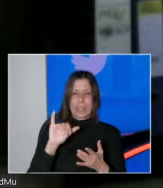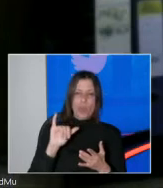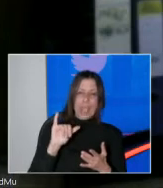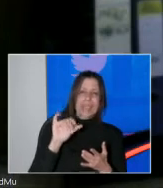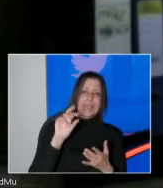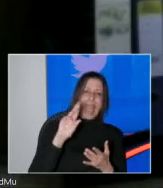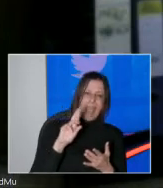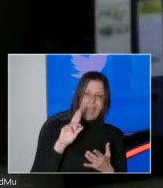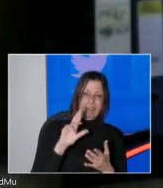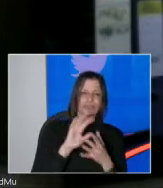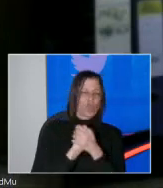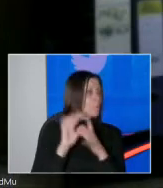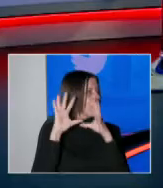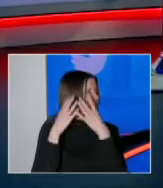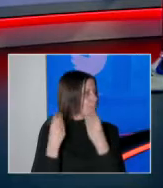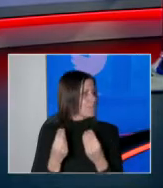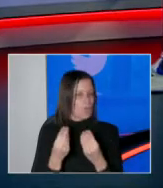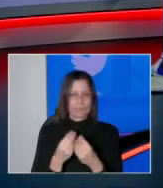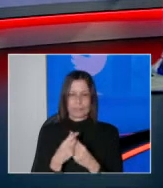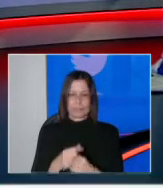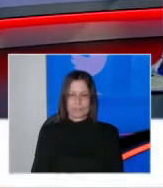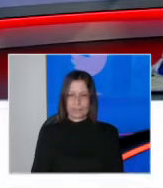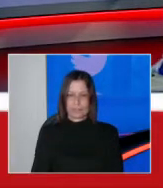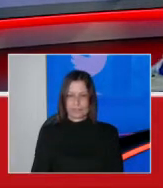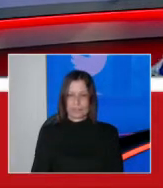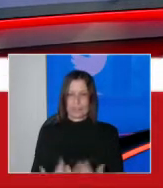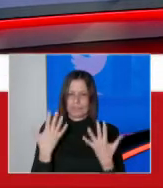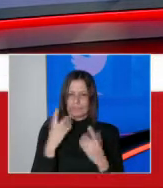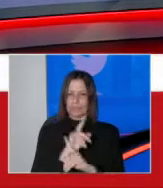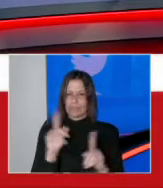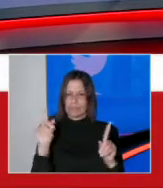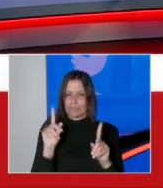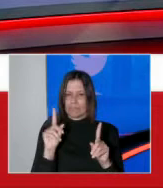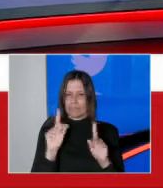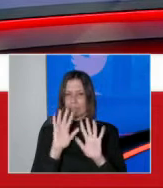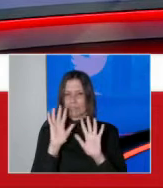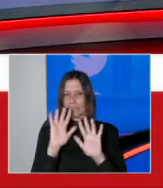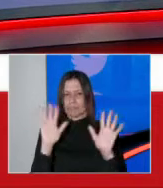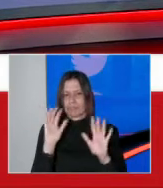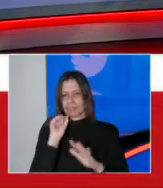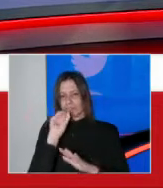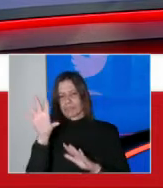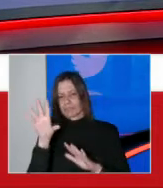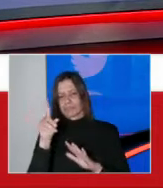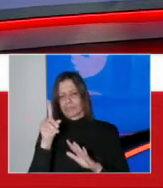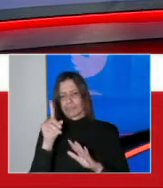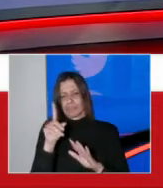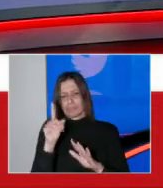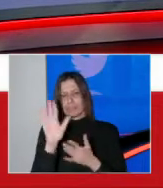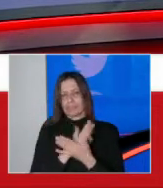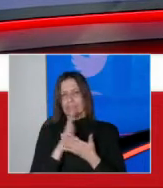שלום, ערב טוב. השופט מודריק, כמה זה חריג בעיניך לשדר גזר דין בשידור חי מבית המשפט?